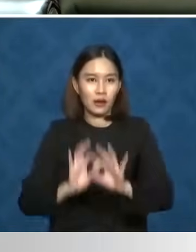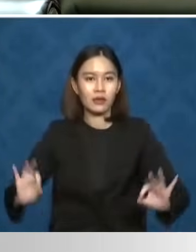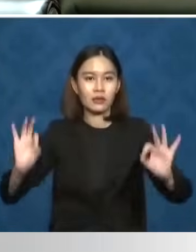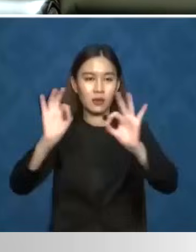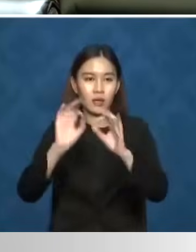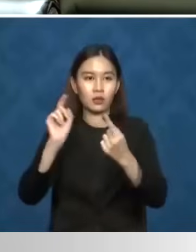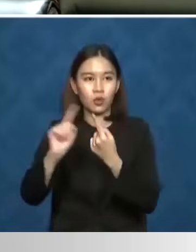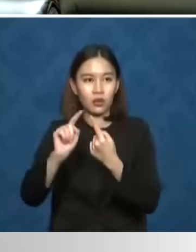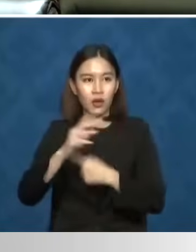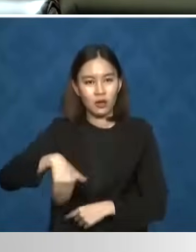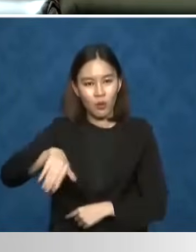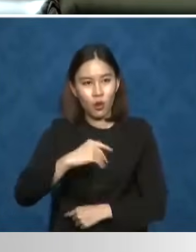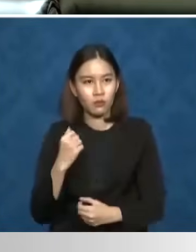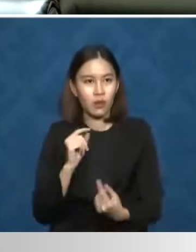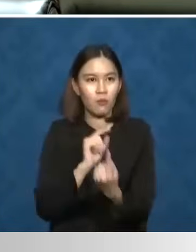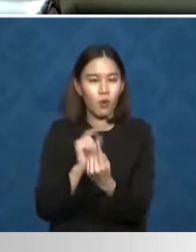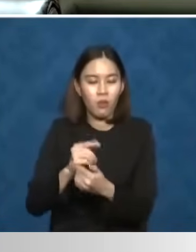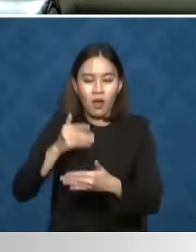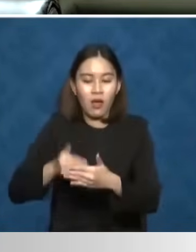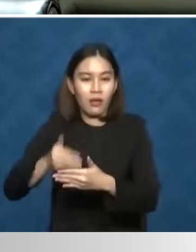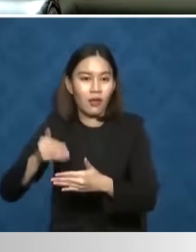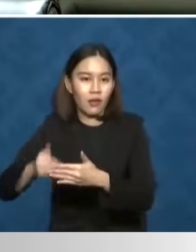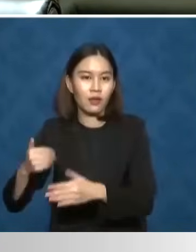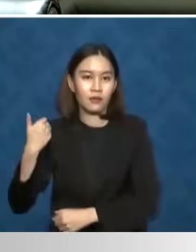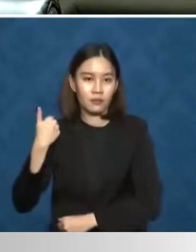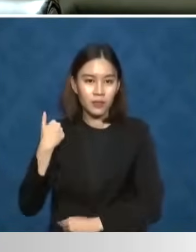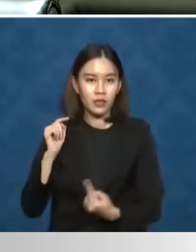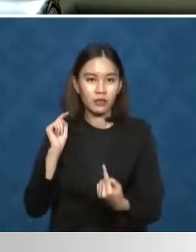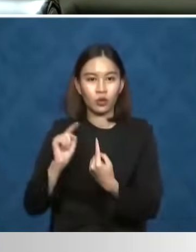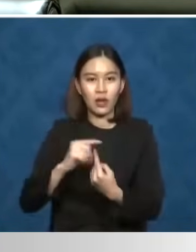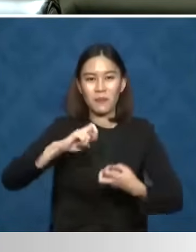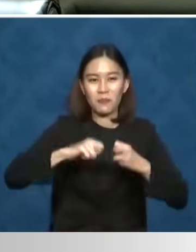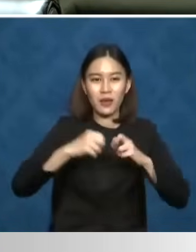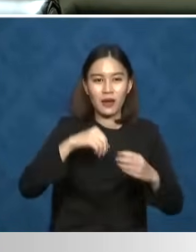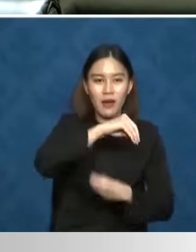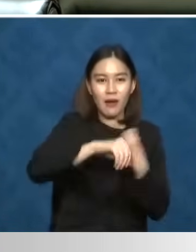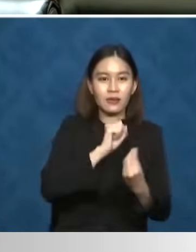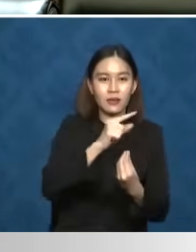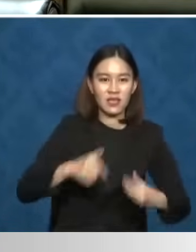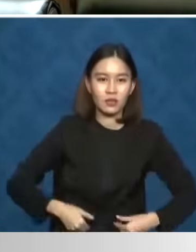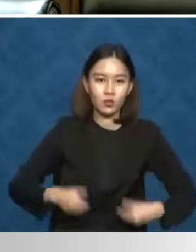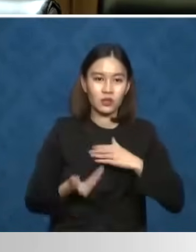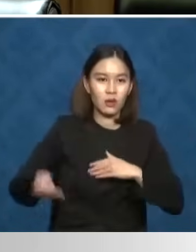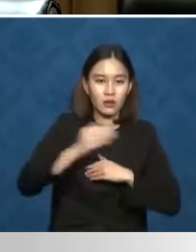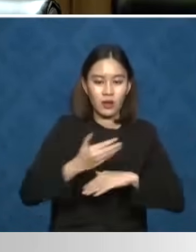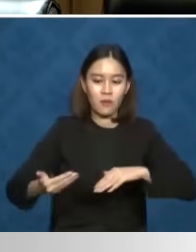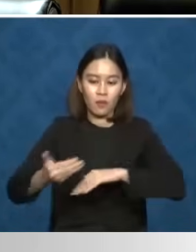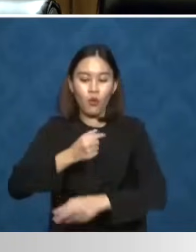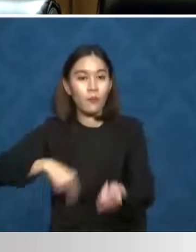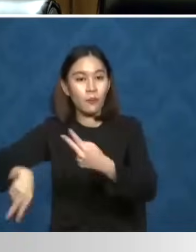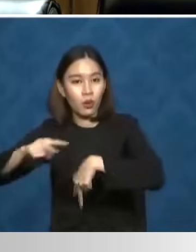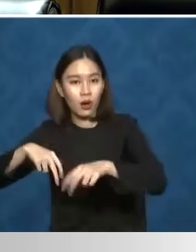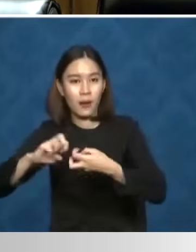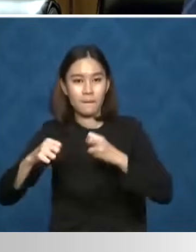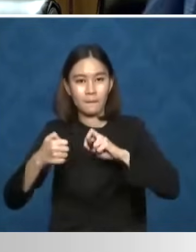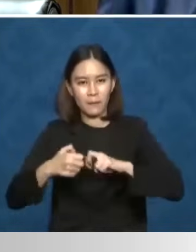เป็นช่วงที่เรากำลังเผชิญความท้าทายที่หลากหลายทั้งคลื่นปัญหาด้านเศรษฐกิจปากท้องการเมืองการปกครองปัญหา